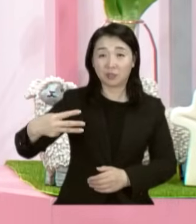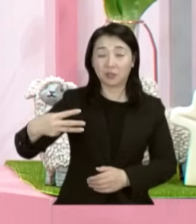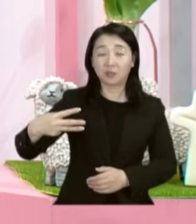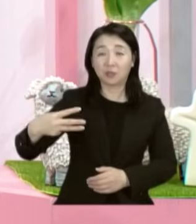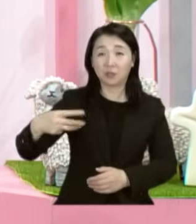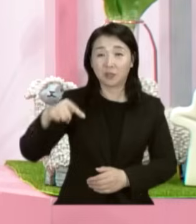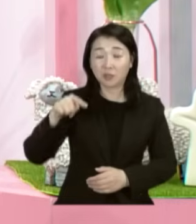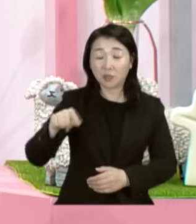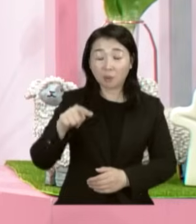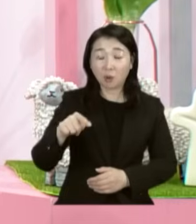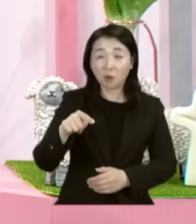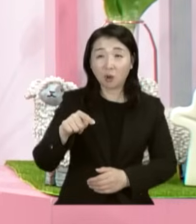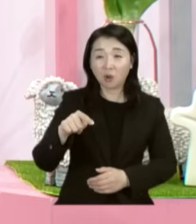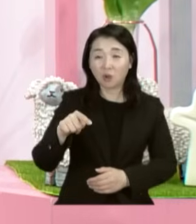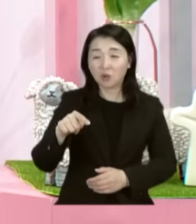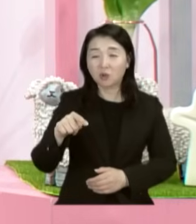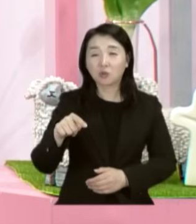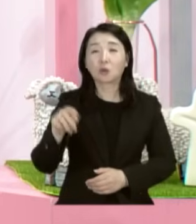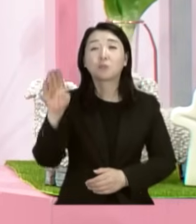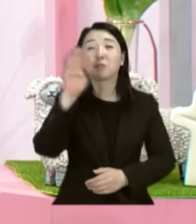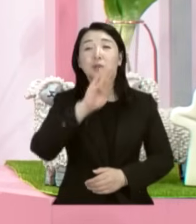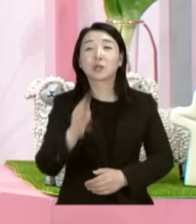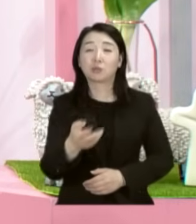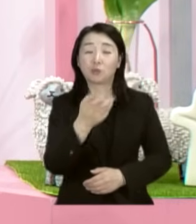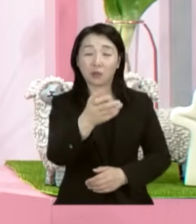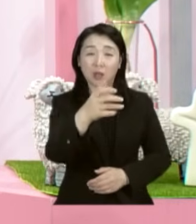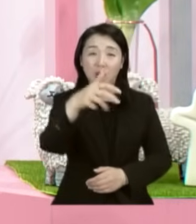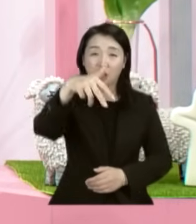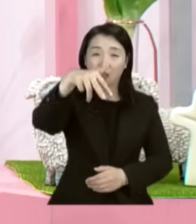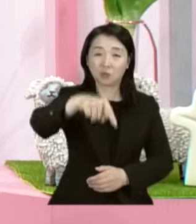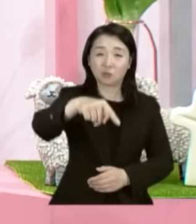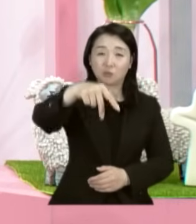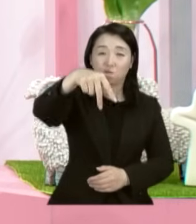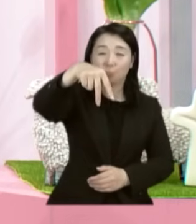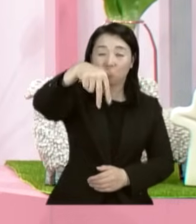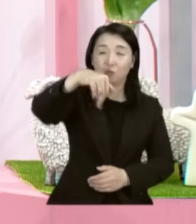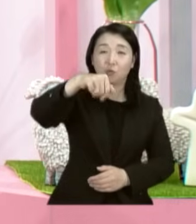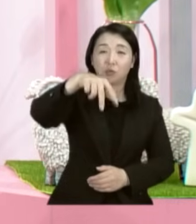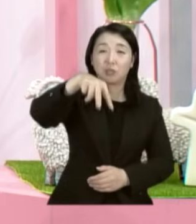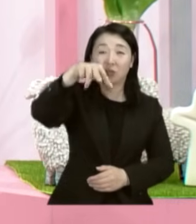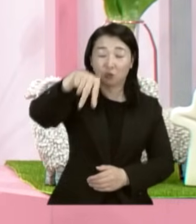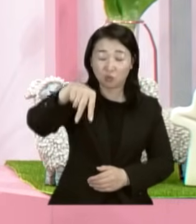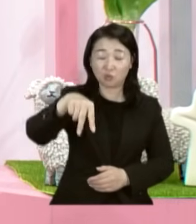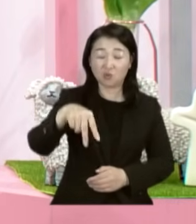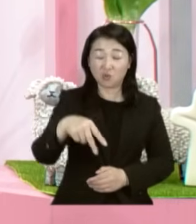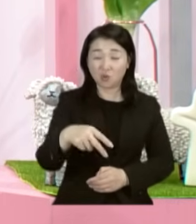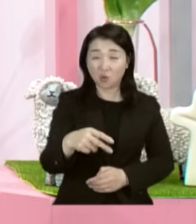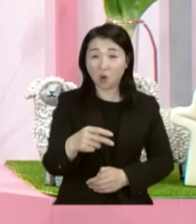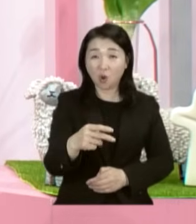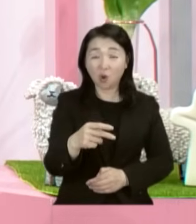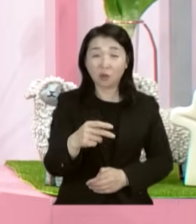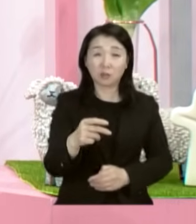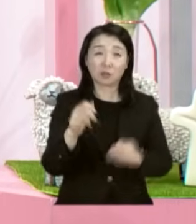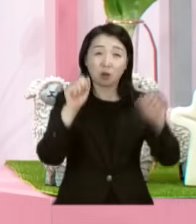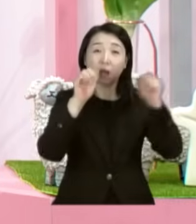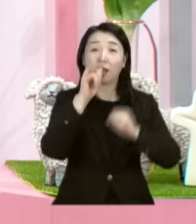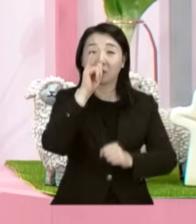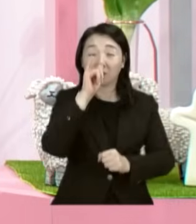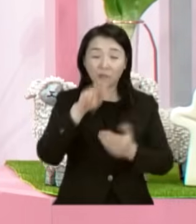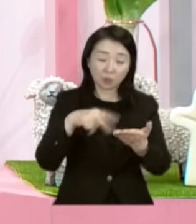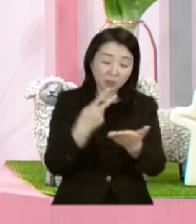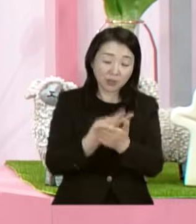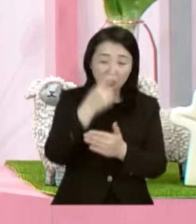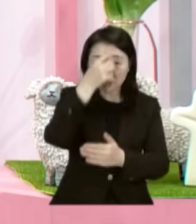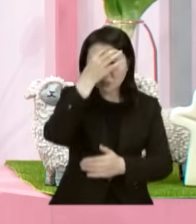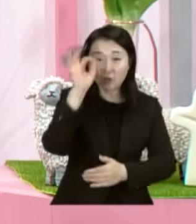주지인 이제 브라질로 넘어가게 되면서 주지 수라는 아 무술이 생겨서 이제 어 넘어트리는